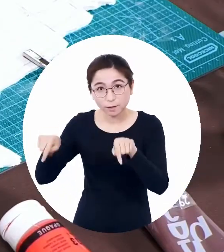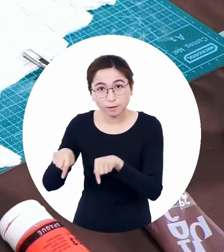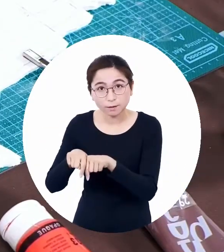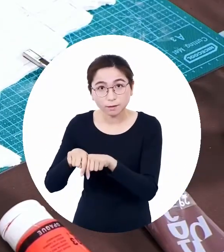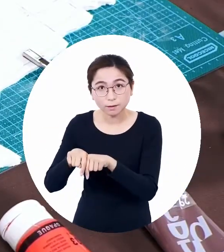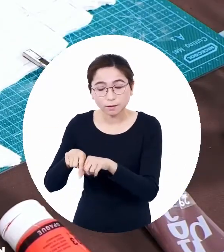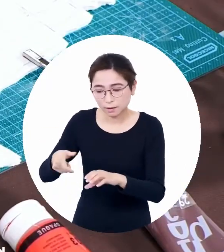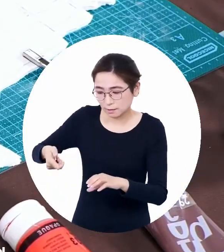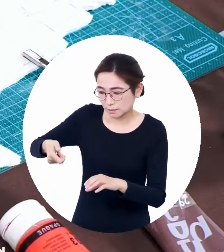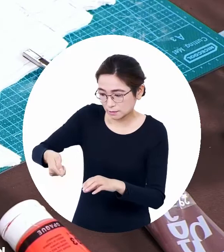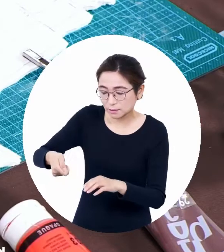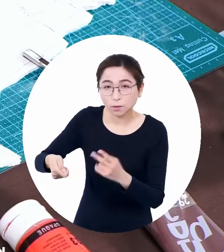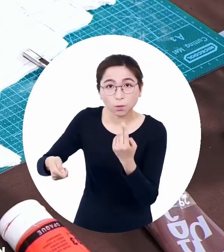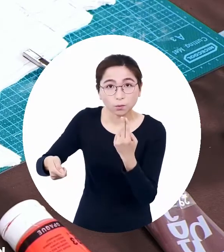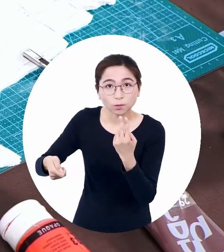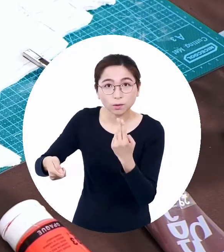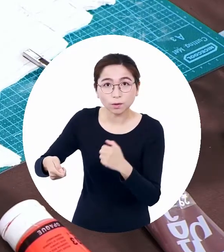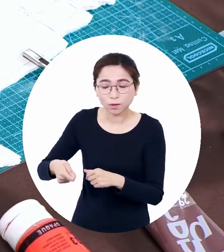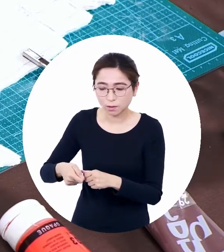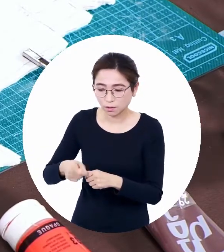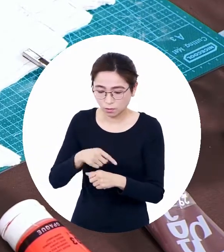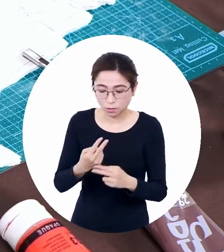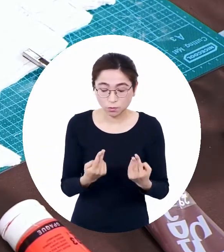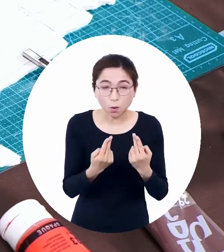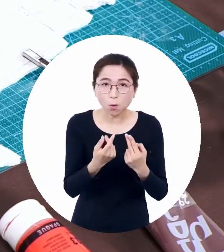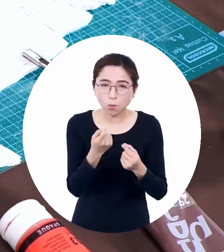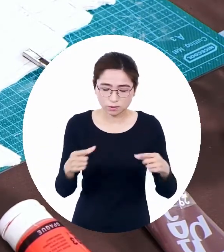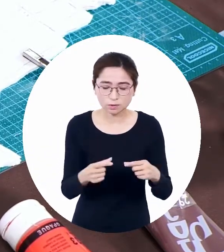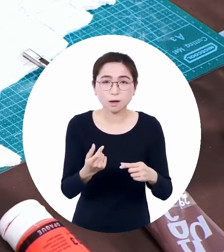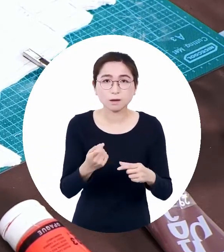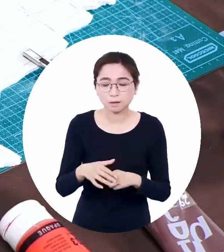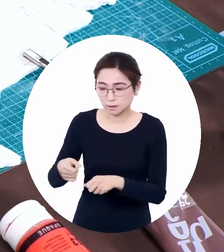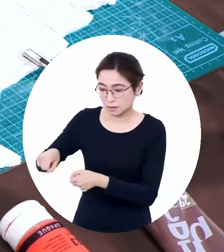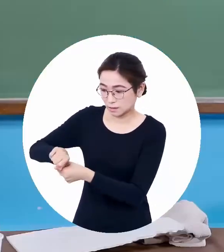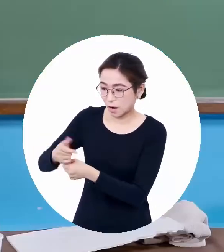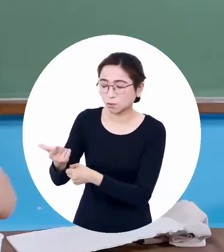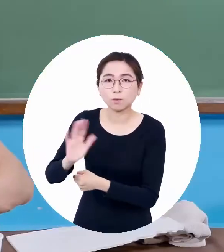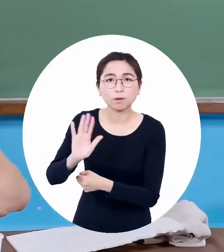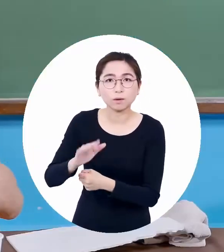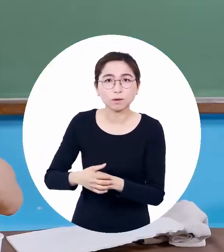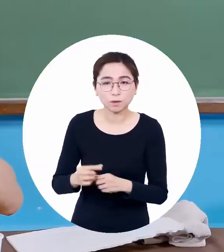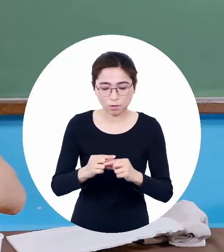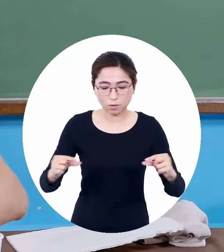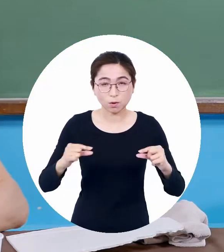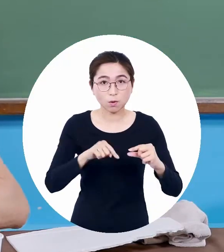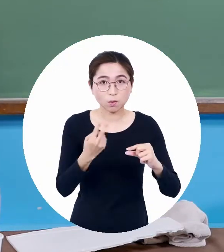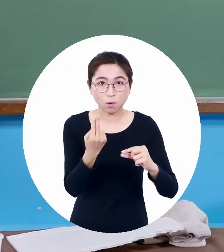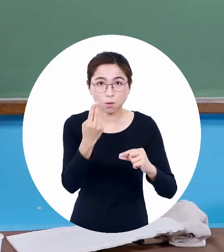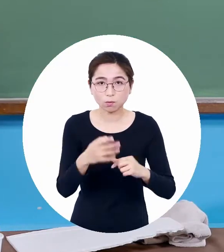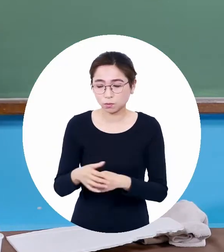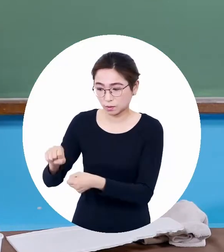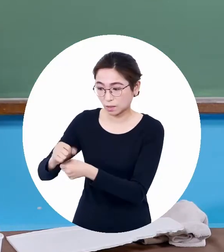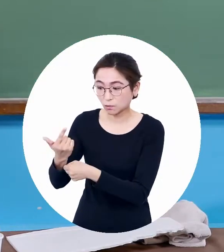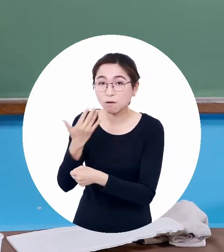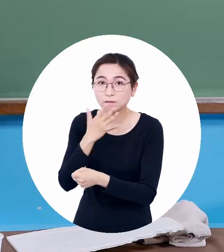片啦，咁咪擠啲綠色落去，因為個面積唔係好大，我哋唔需要太多啦。因為綠色係咁大塊到，唔需